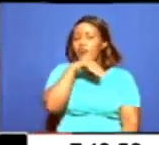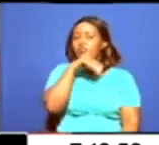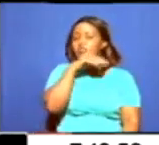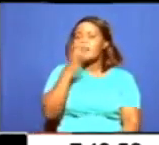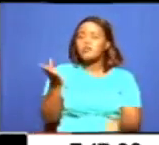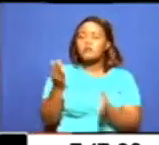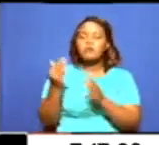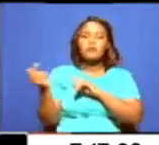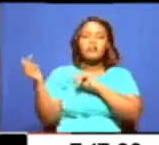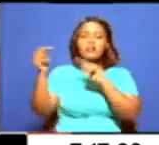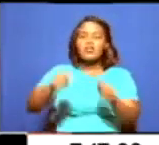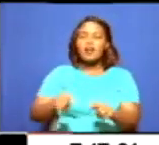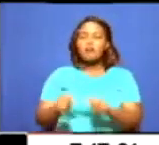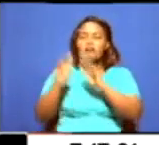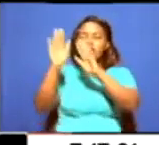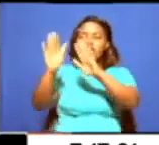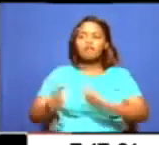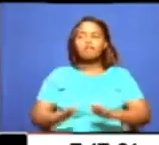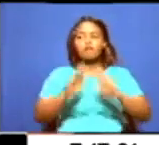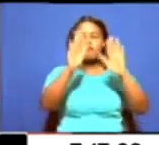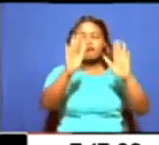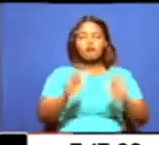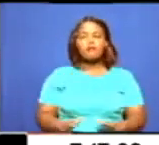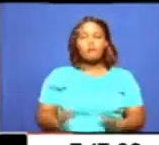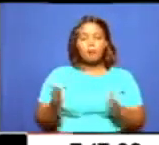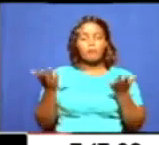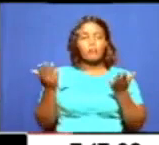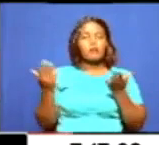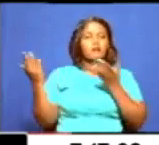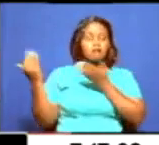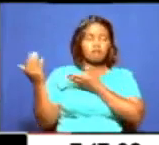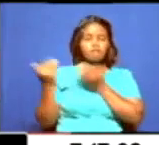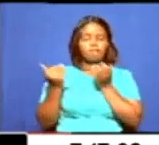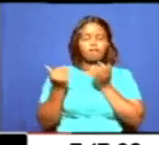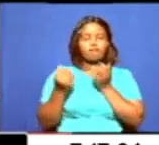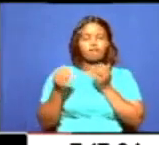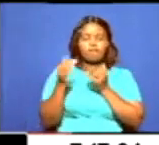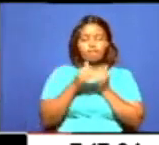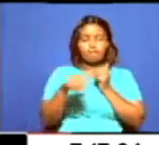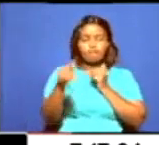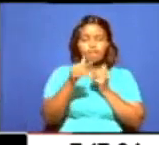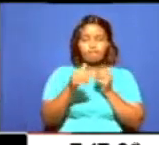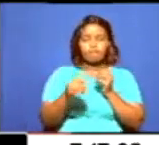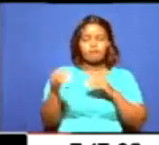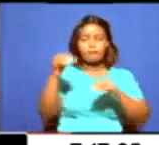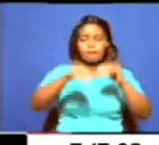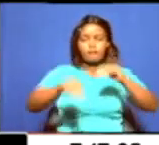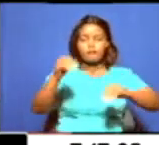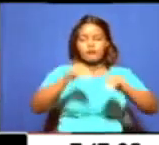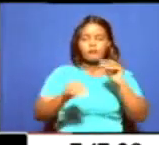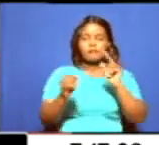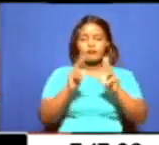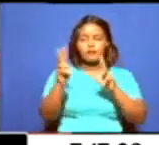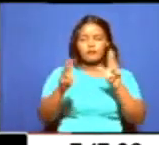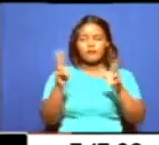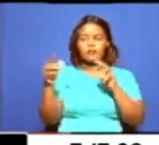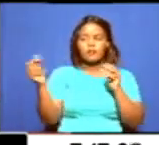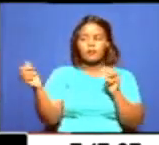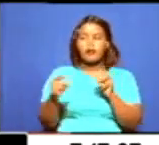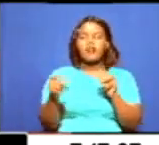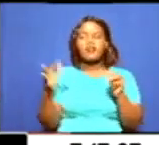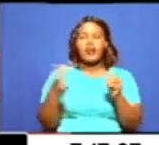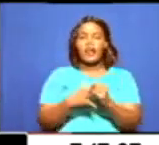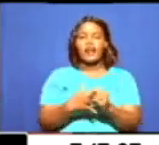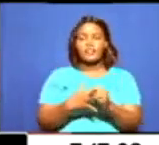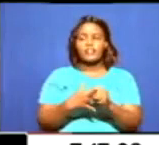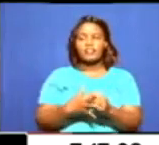zao, huku tukitazamia uchaguzi mkuu wa mwaka wa 2022 hapo mwezi Agosti. Na kiongozi wa